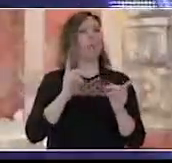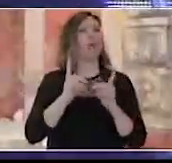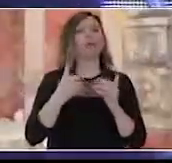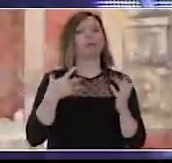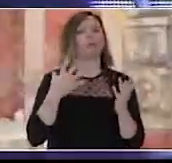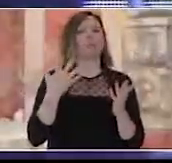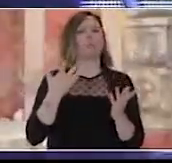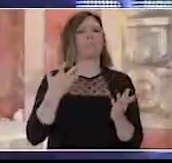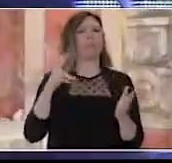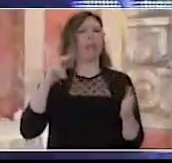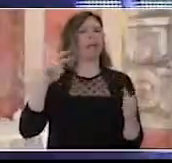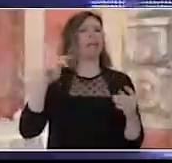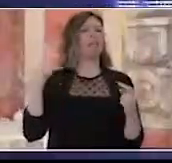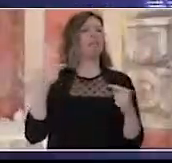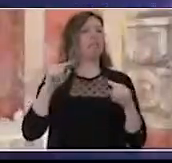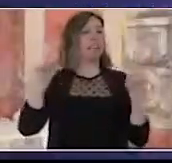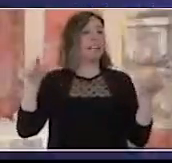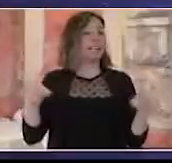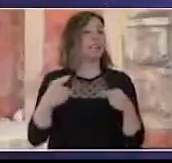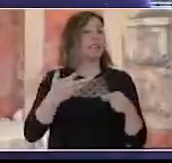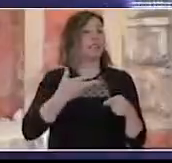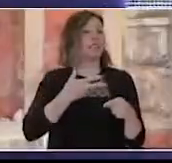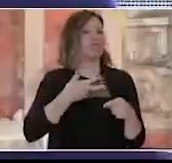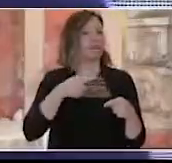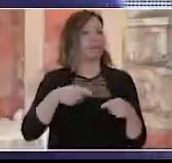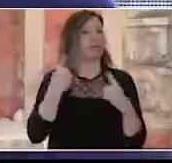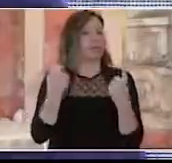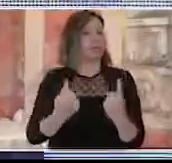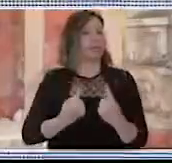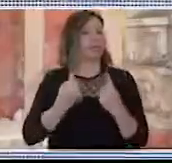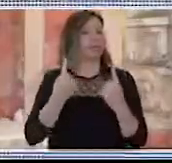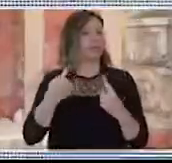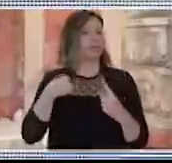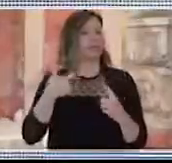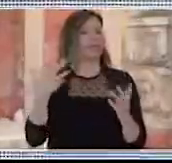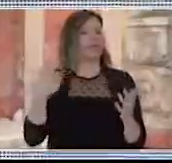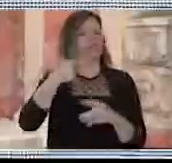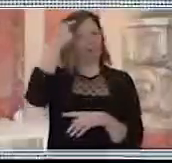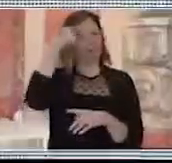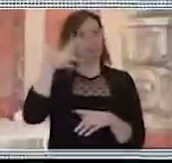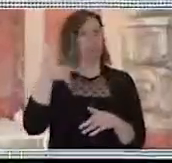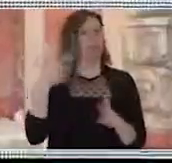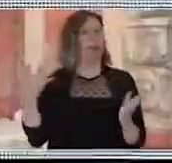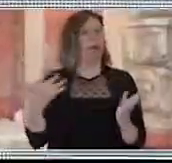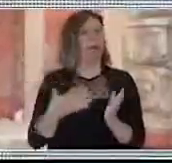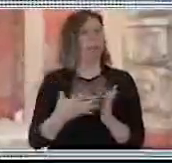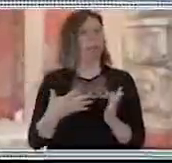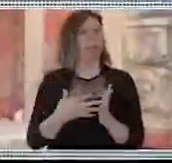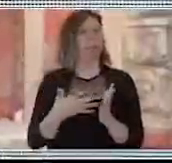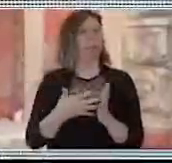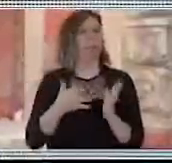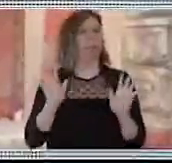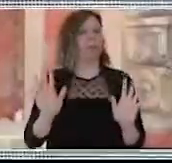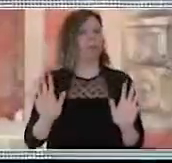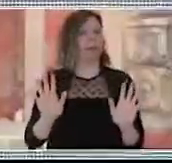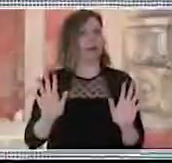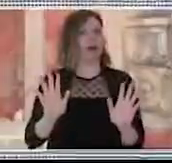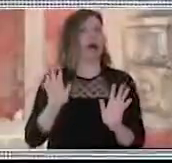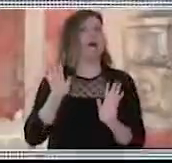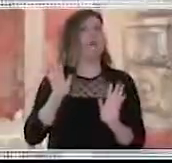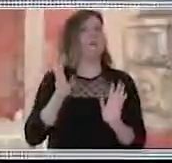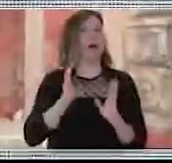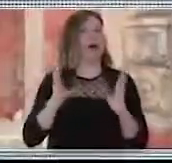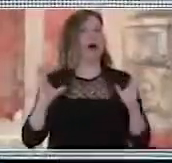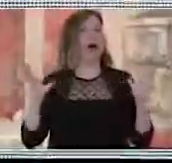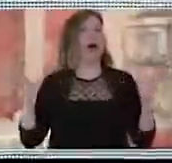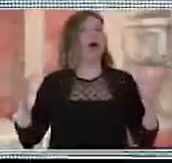preoccupati per le sfide che ci aspettano. Però non ritengo che una comunità